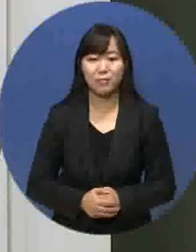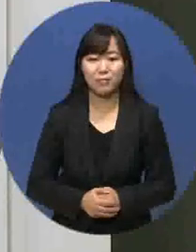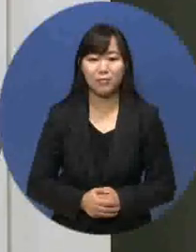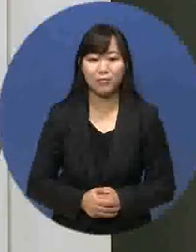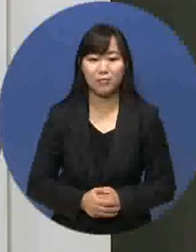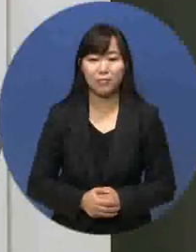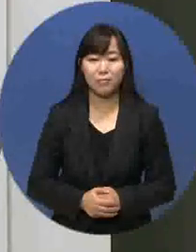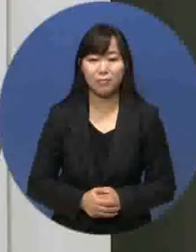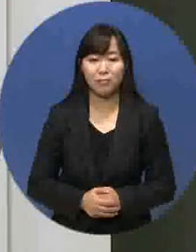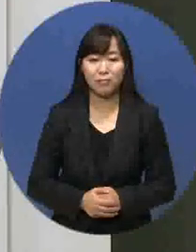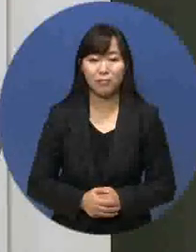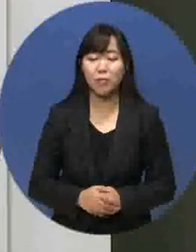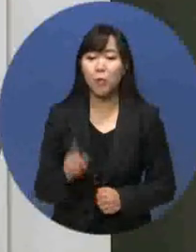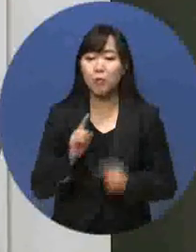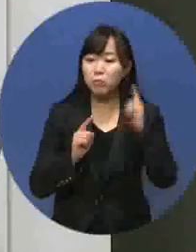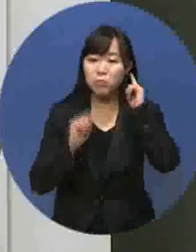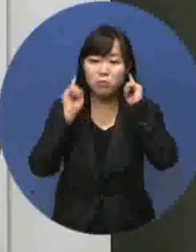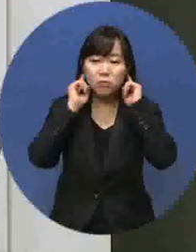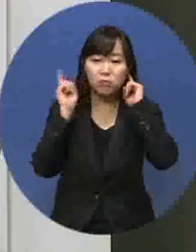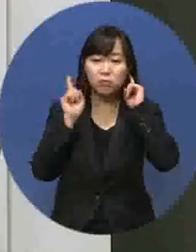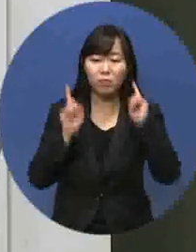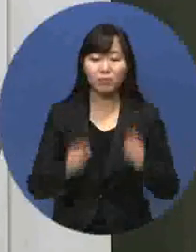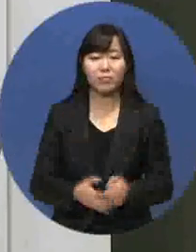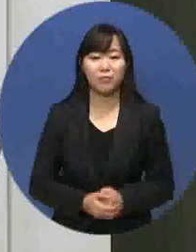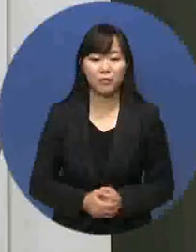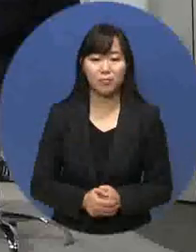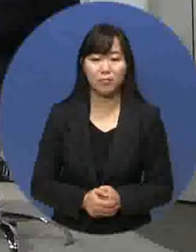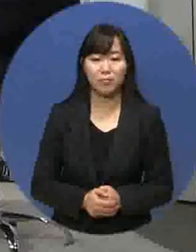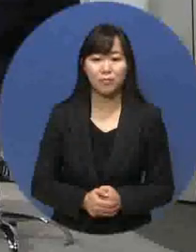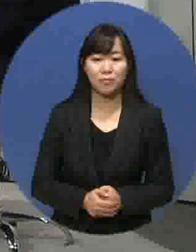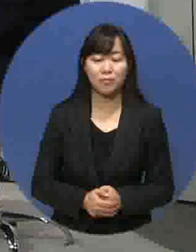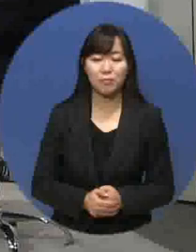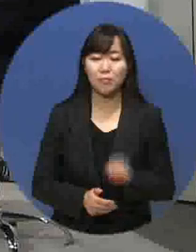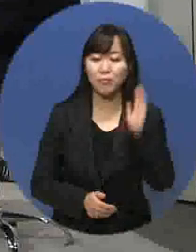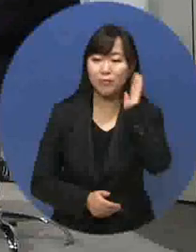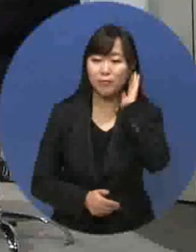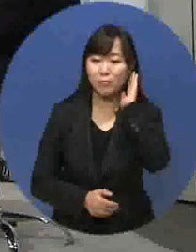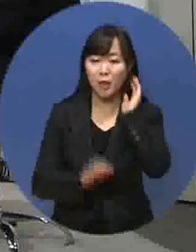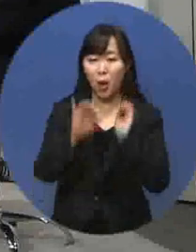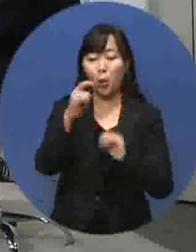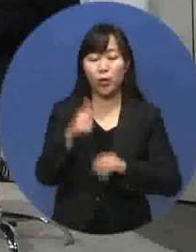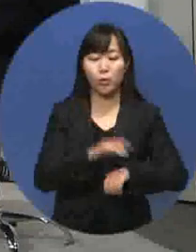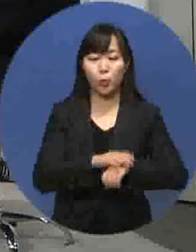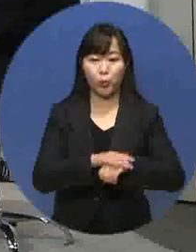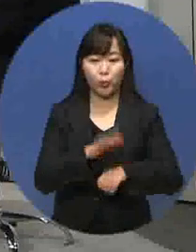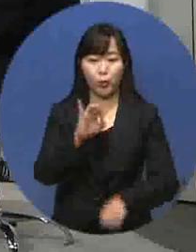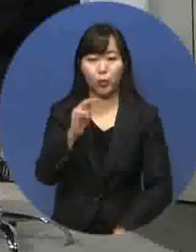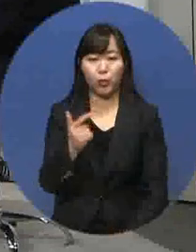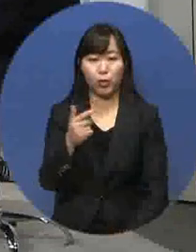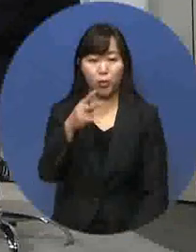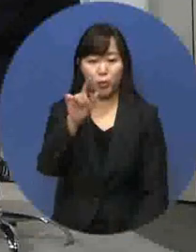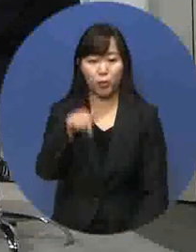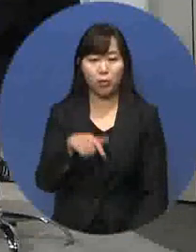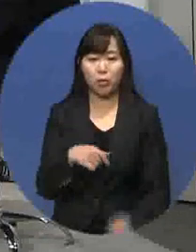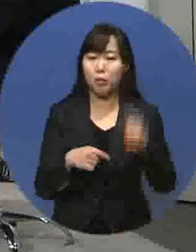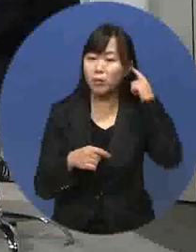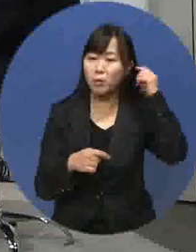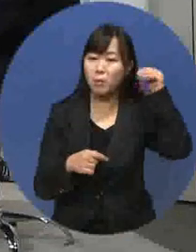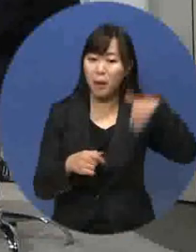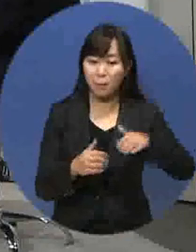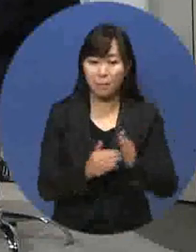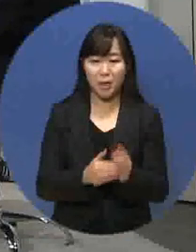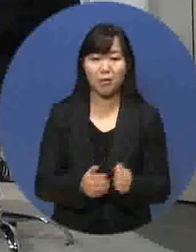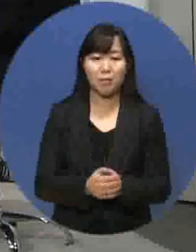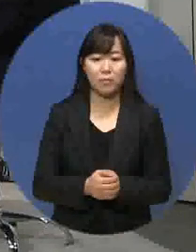됐지만은 어느 쪽이 어떻게 된 거예요? 아, 저는 이제 왼쪽 귀가 이제 청력을